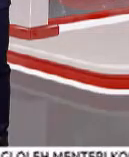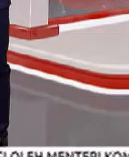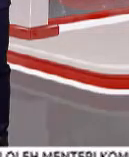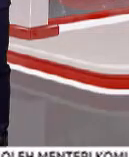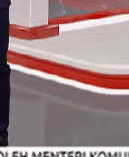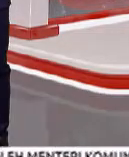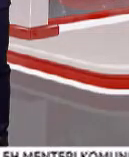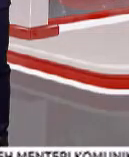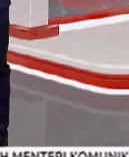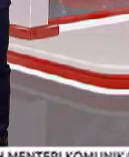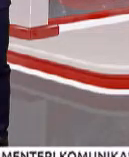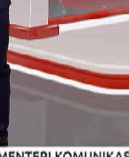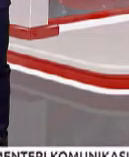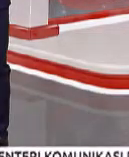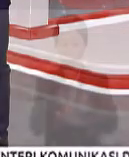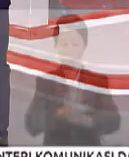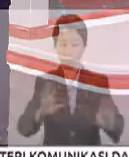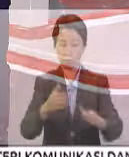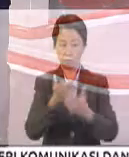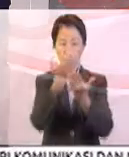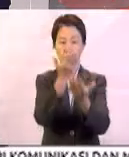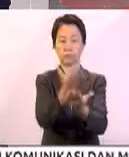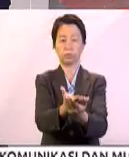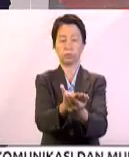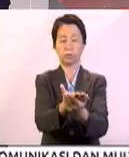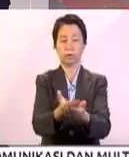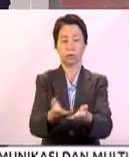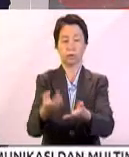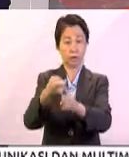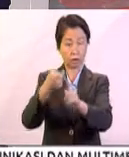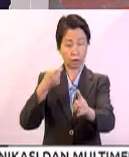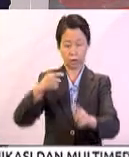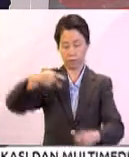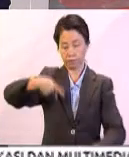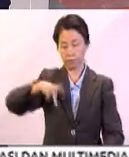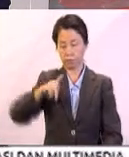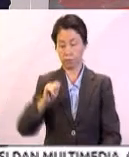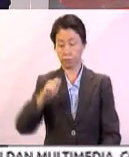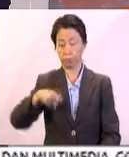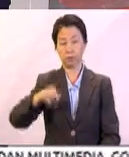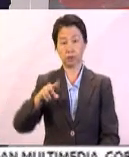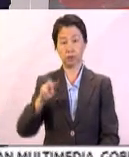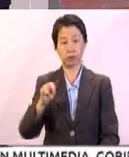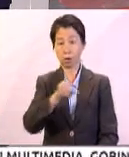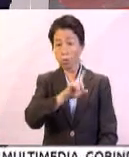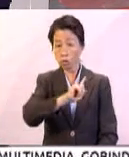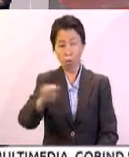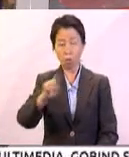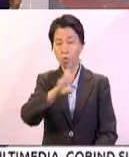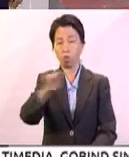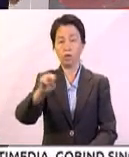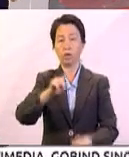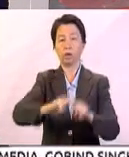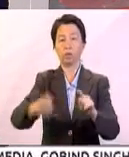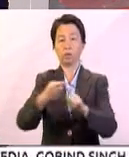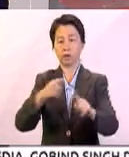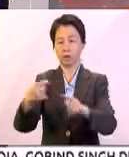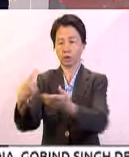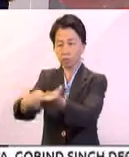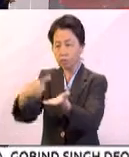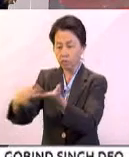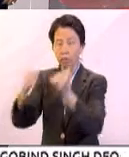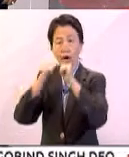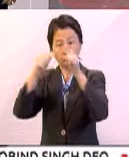Nasional PTPTN bukan cadangan yang dikemukakan PTPTN. Sebaliknya, ia adalah cadangan yang diperoleh daripada konsultasi awam